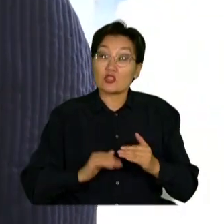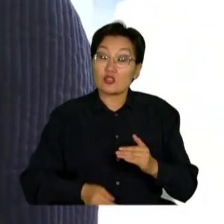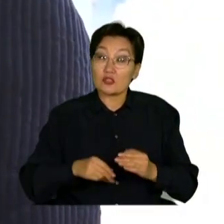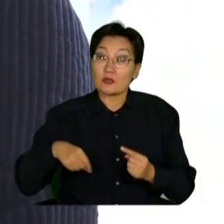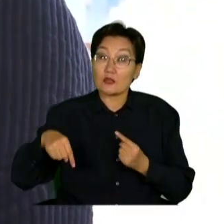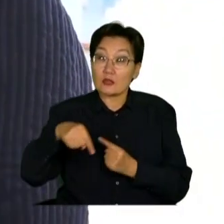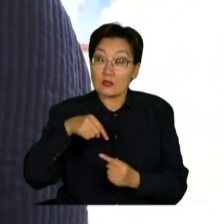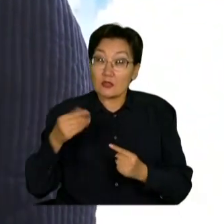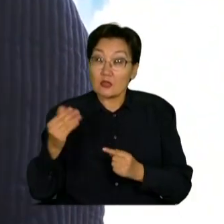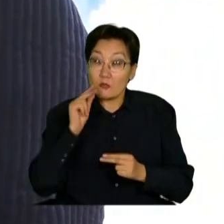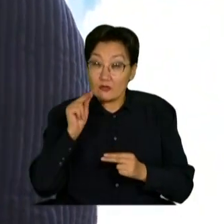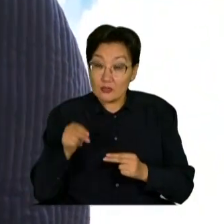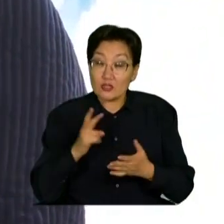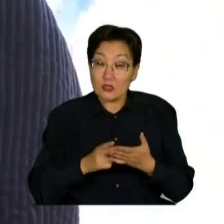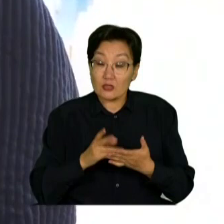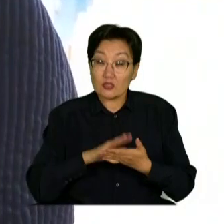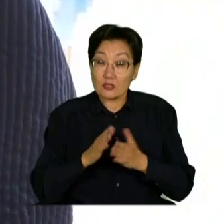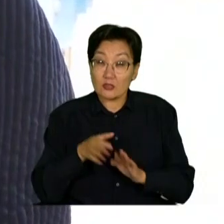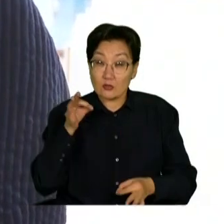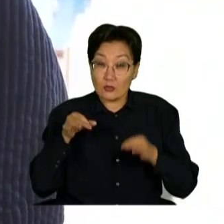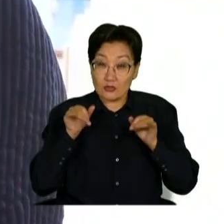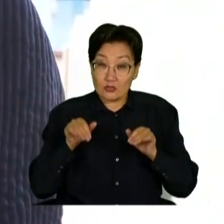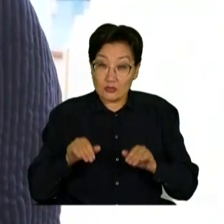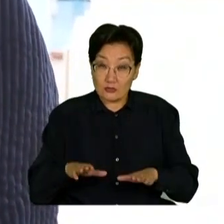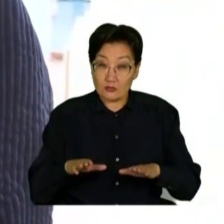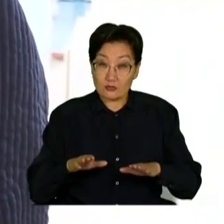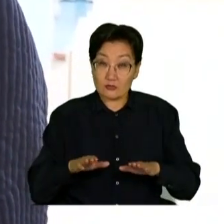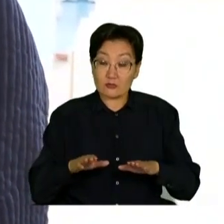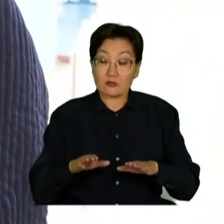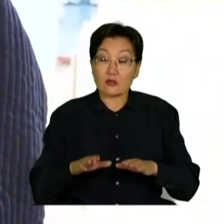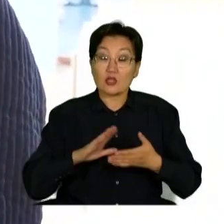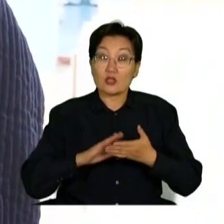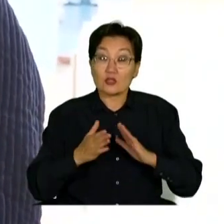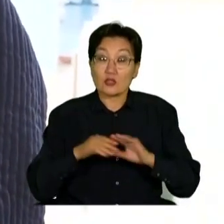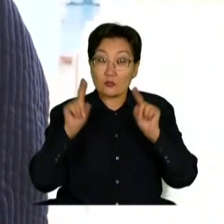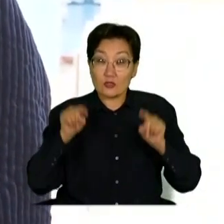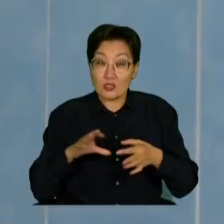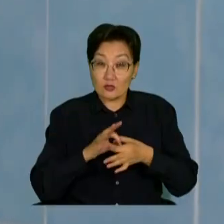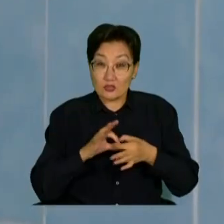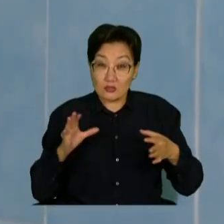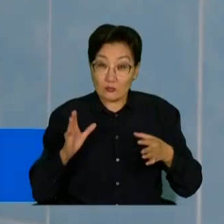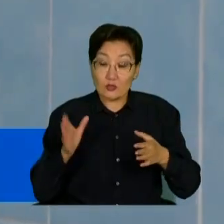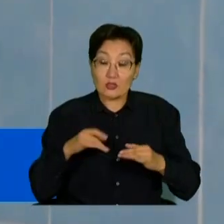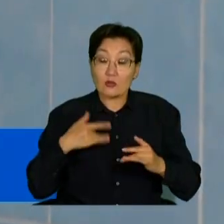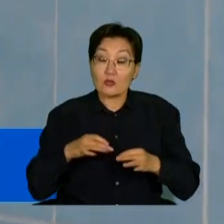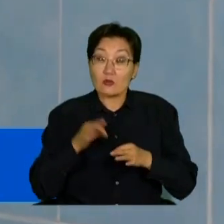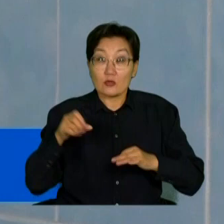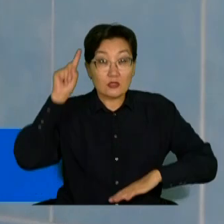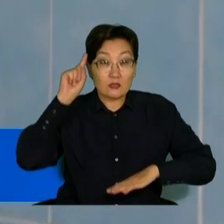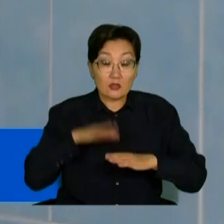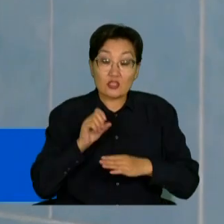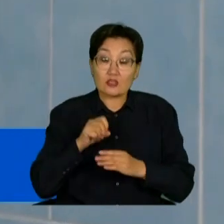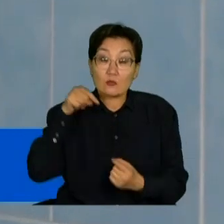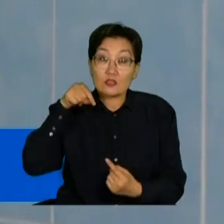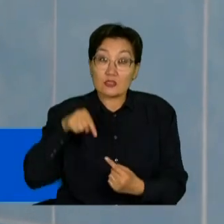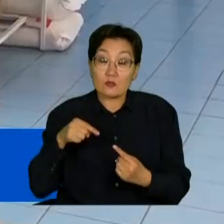кінәлі болып санатын болса, соттың шешімімен әрине келісім шартты үзетін боламыз. Жамбыл облысы әкімінің тапсырмасына